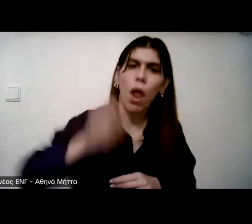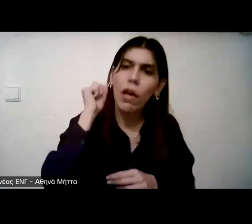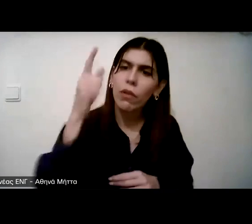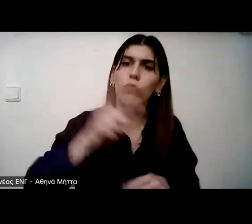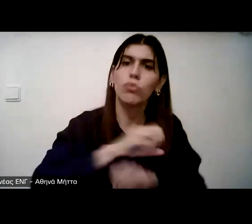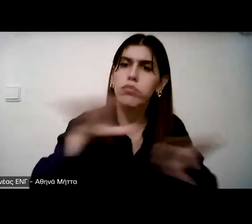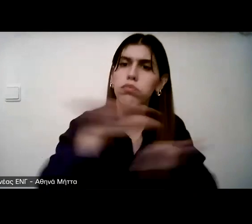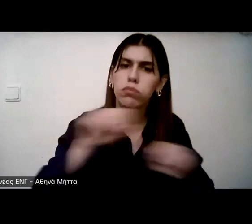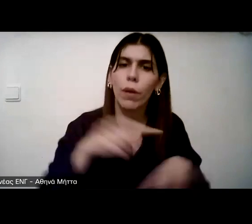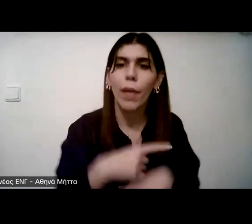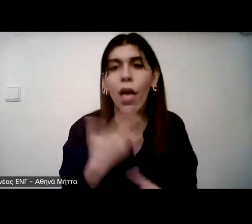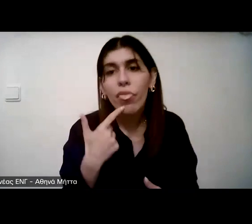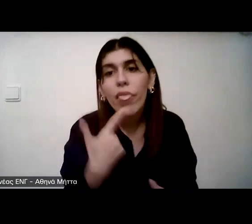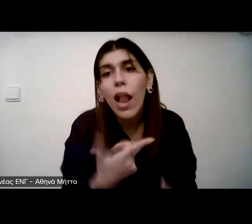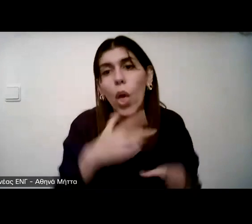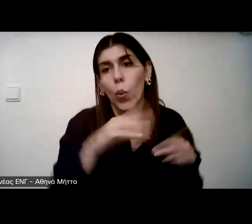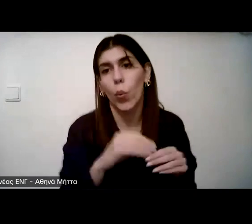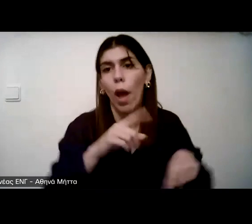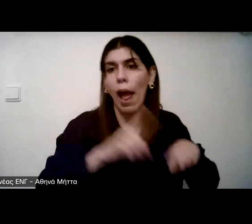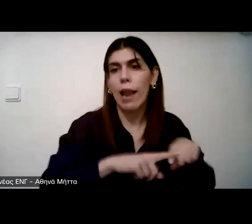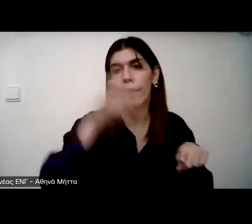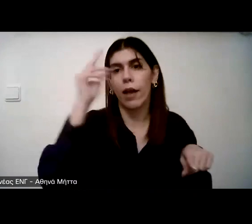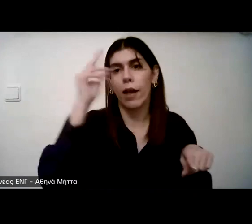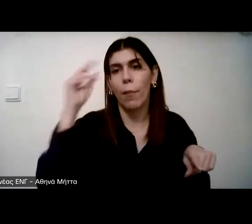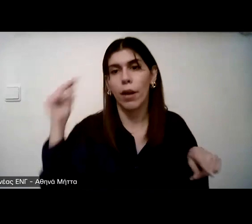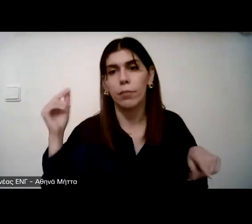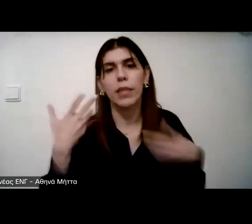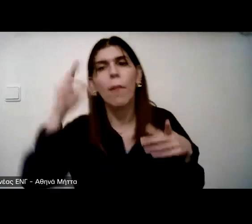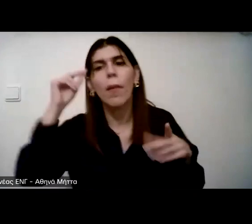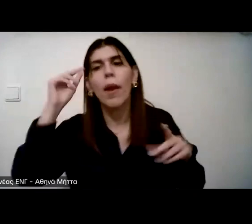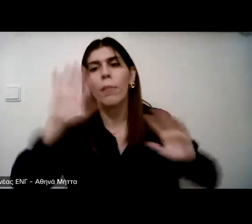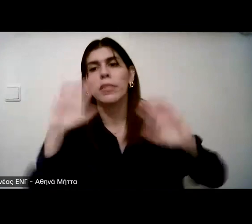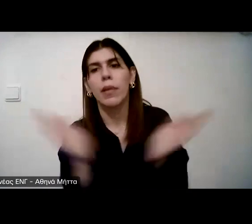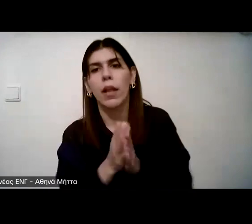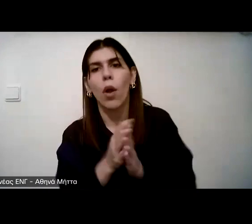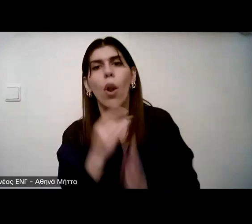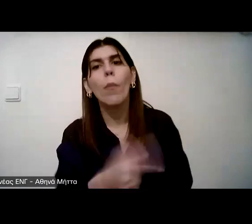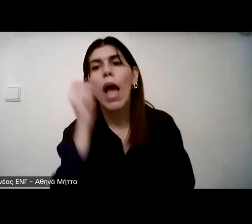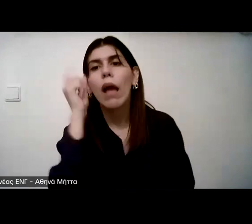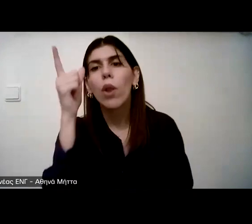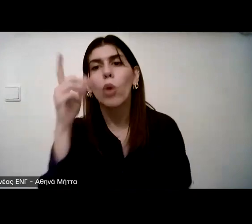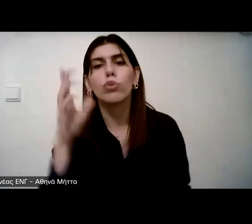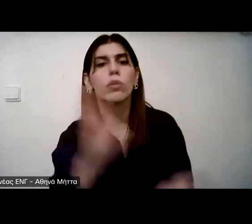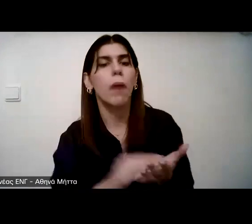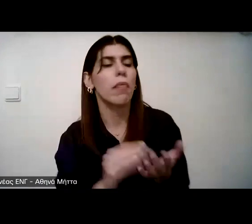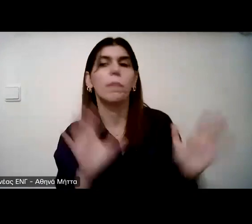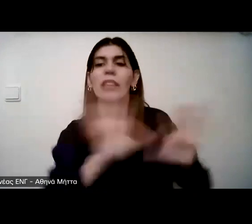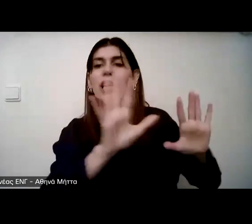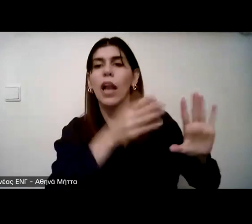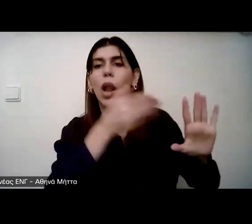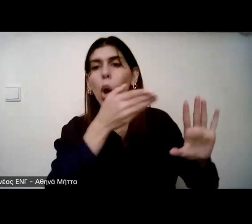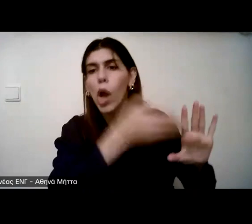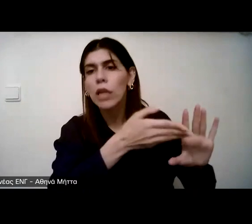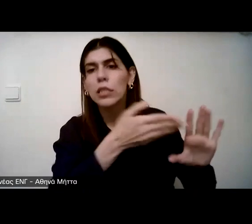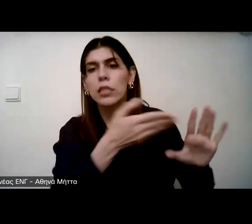και στα ελληνικά πανεπιστήμια, αλλά εννοούσα εκδηλώσεις που γίνονται στην τηλεόραση, όχι απαραίτητα